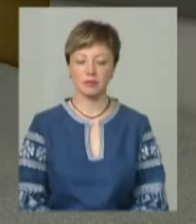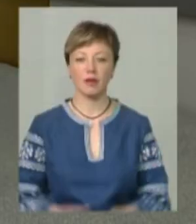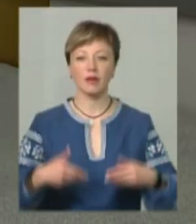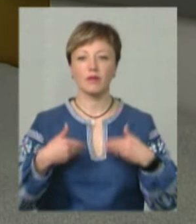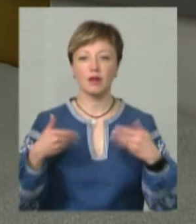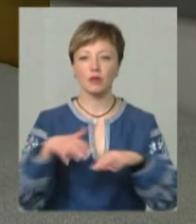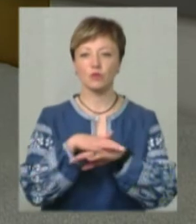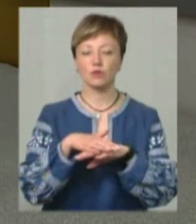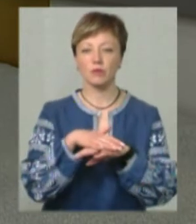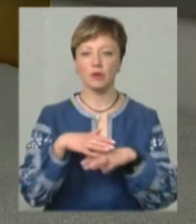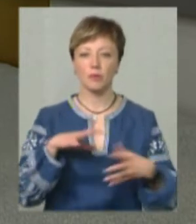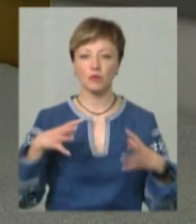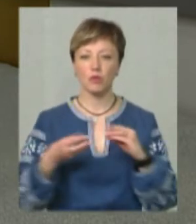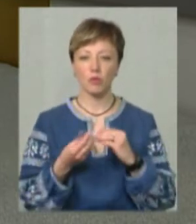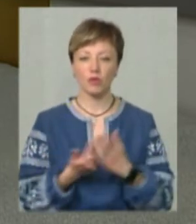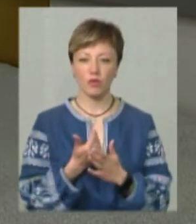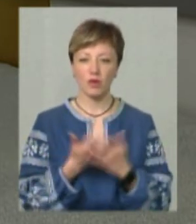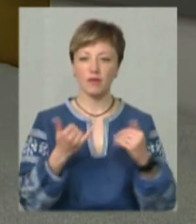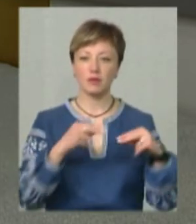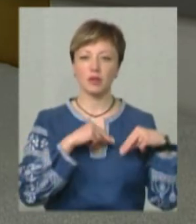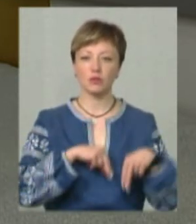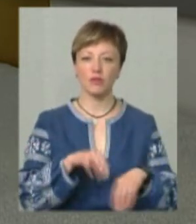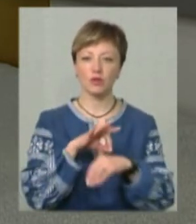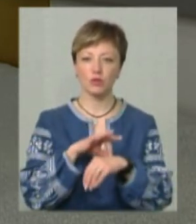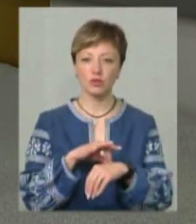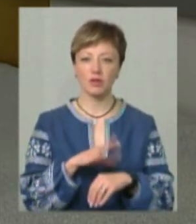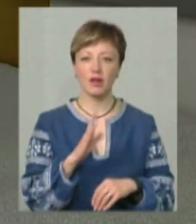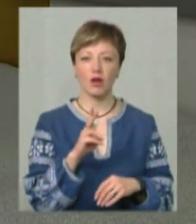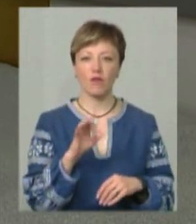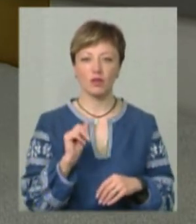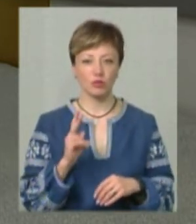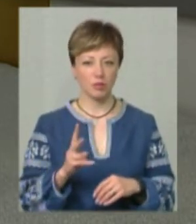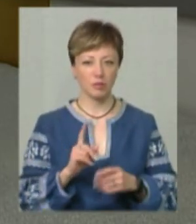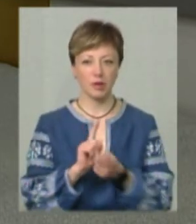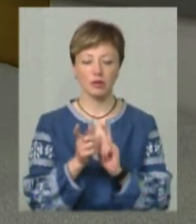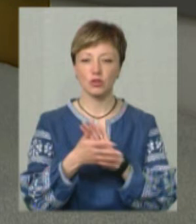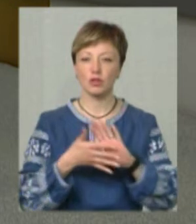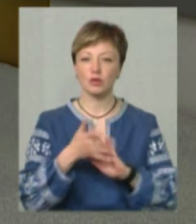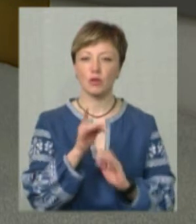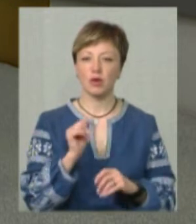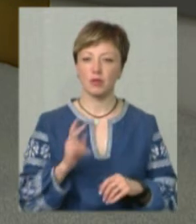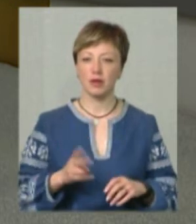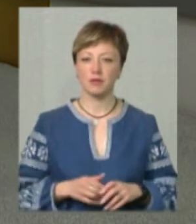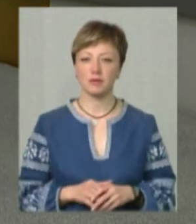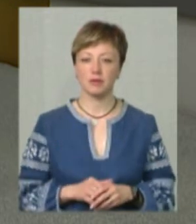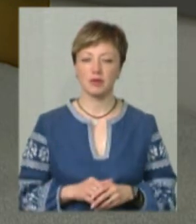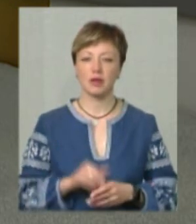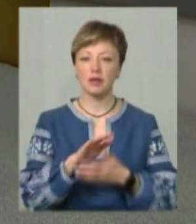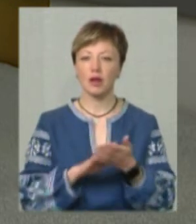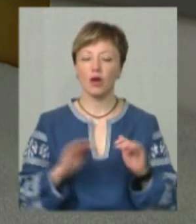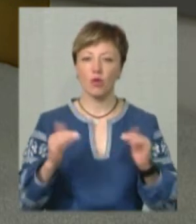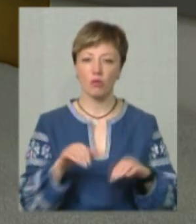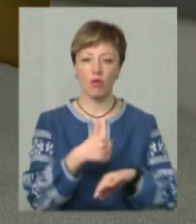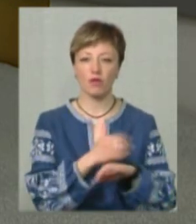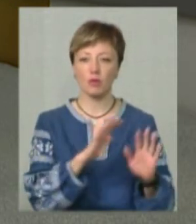вітання на Суспільному. Підсумковий спецвипуск новин. У студії для вас працює ведуча Валерія Ковальчук. На жестову мову перекладає Ольга Рибак. А далі